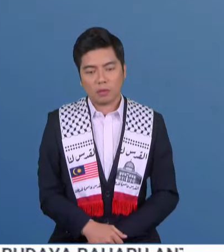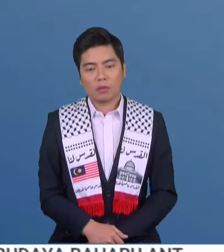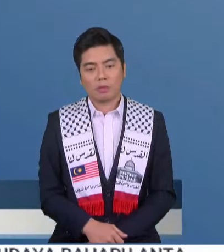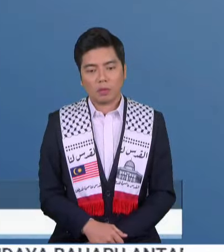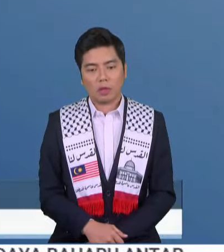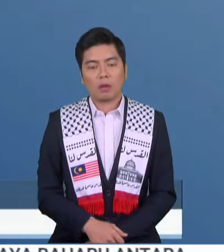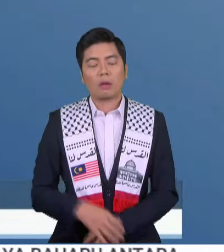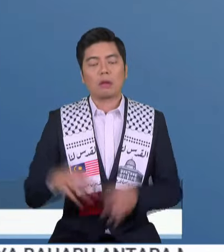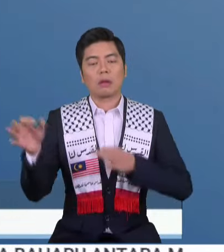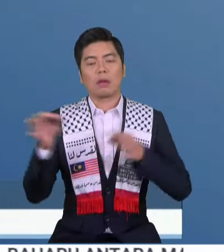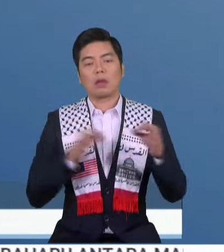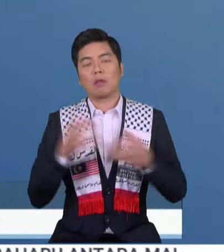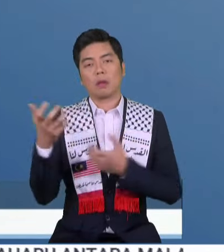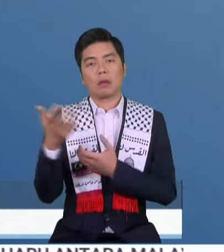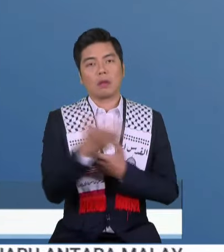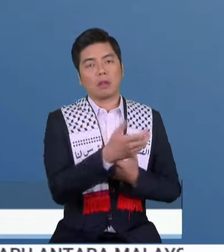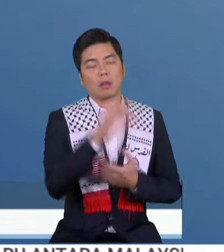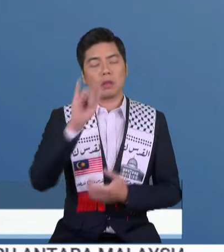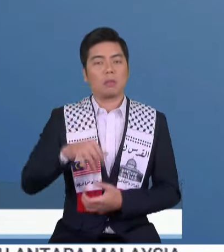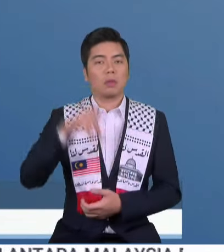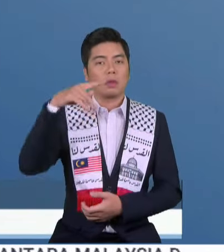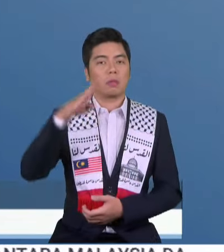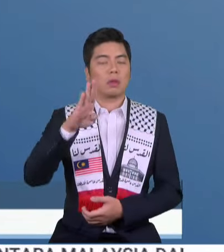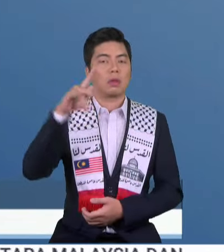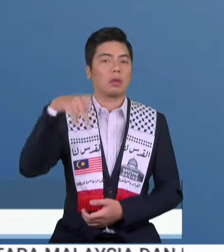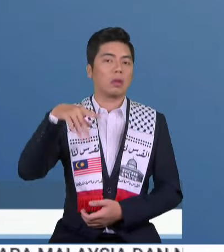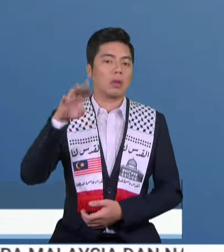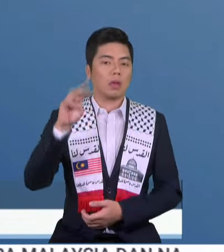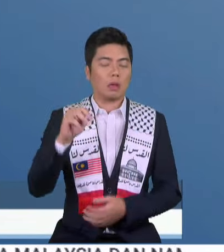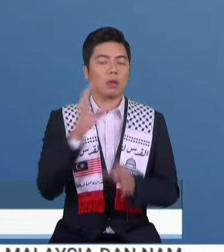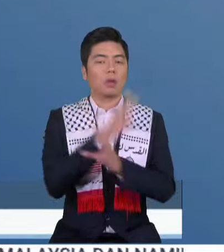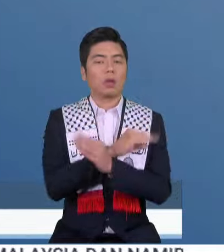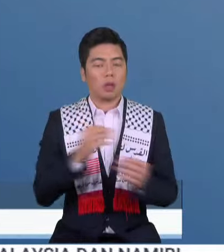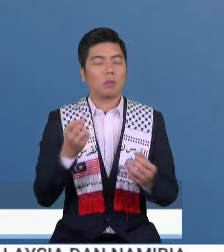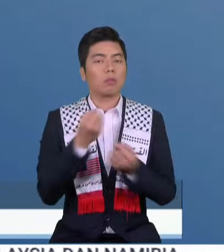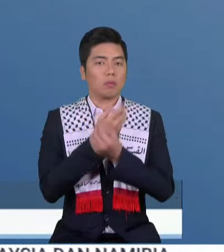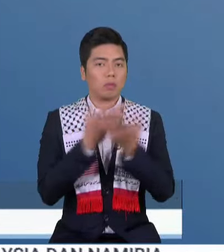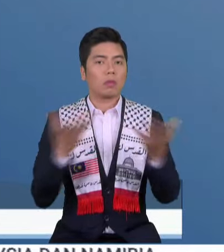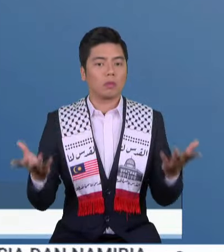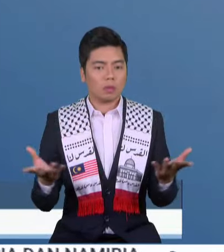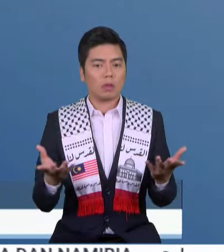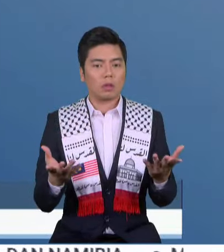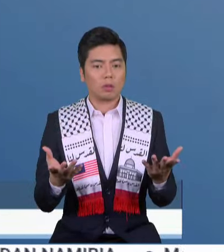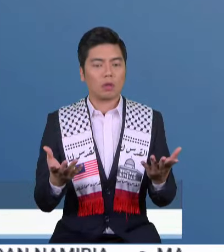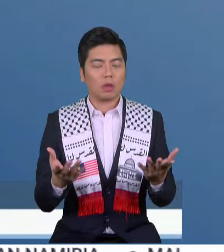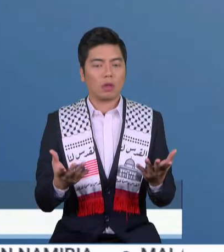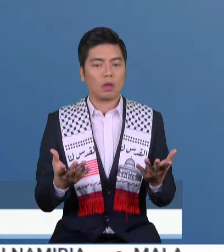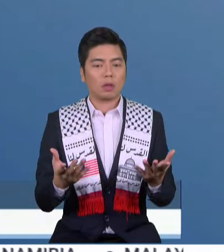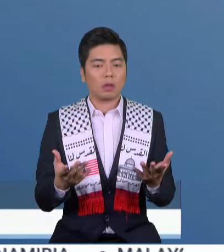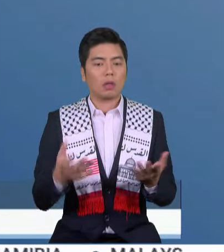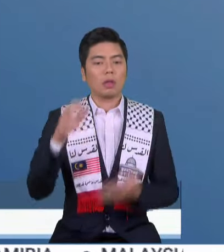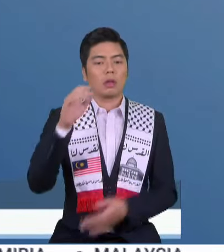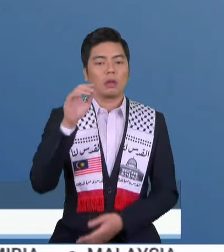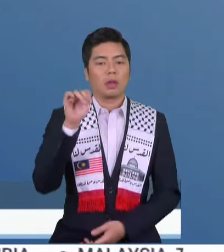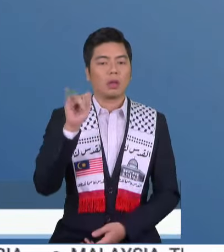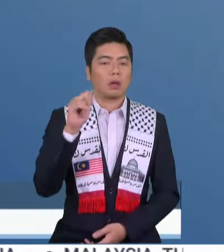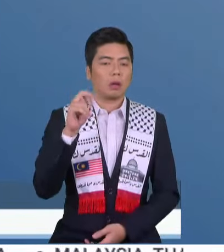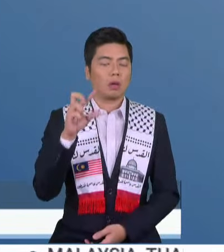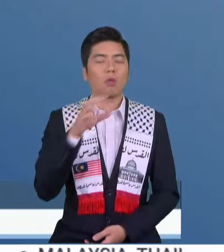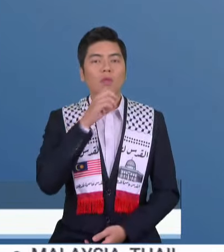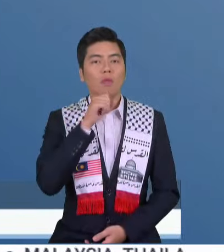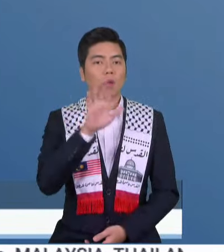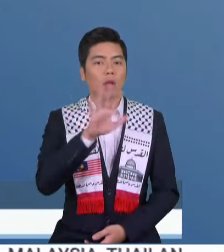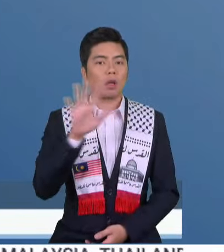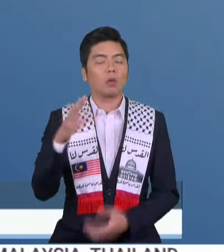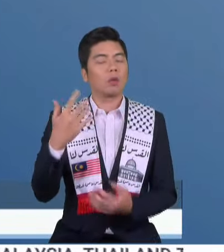Kenyataan daripada Jabatan Bomba dan Penyelamat Malaysia JBPM Sarawak memaklumkan mangsa Lai Nyuk Loy berusia 55